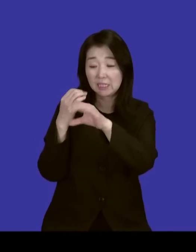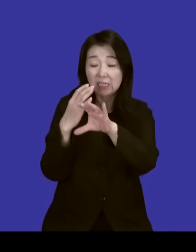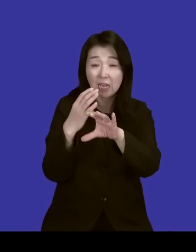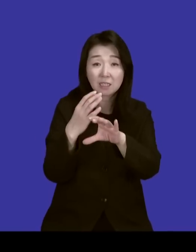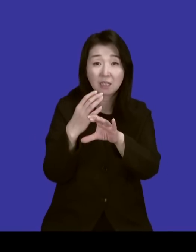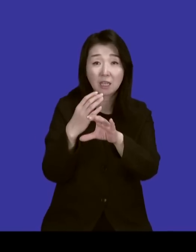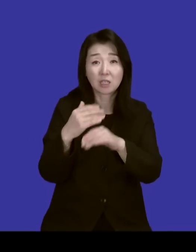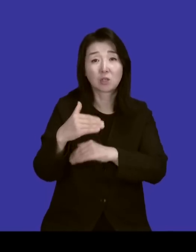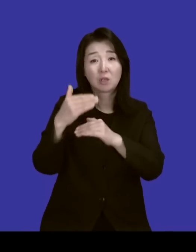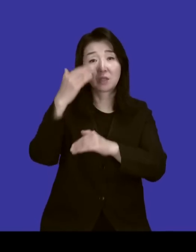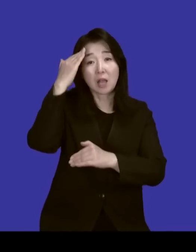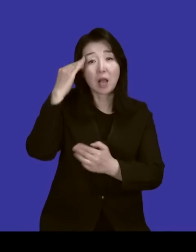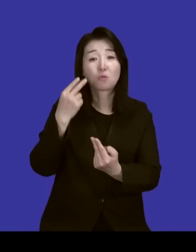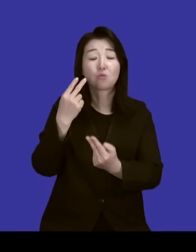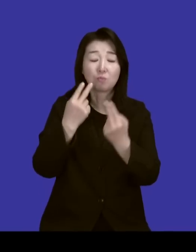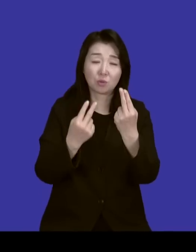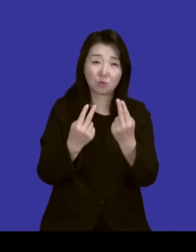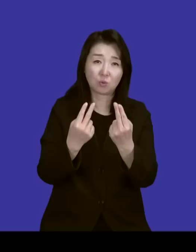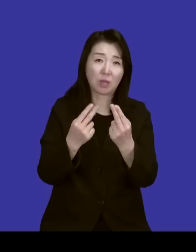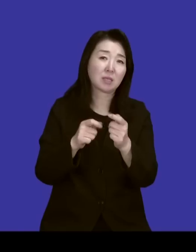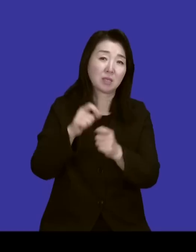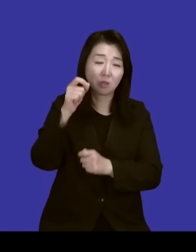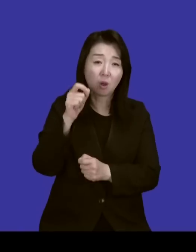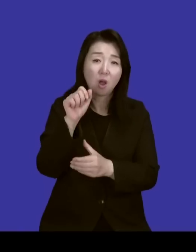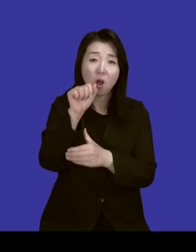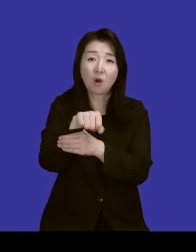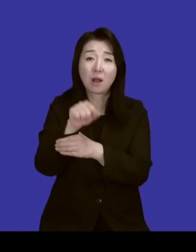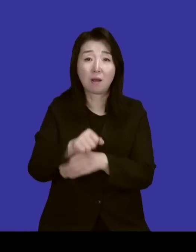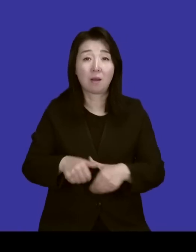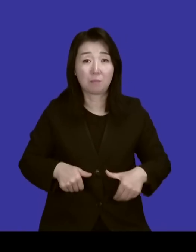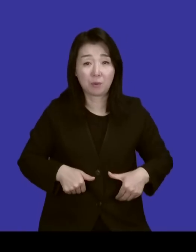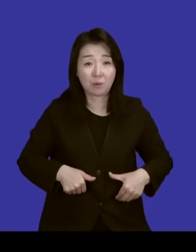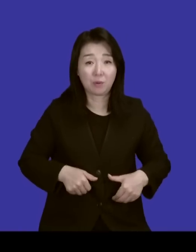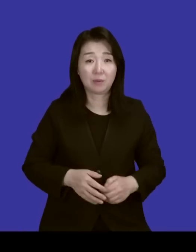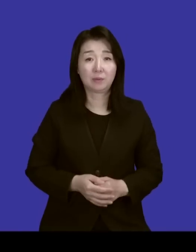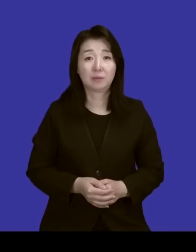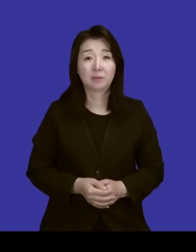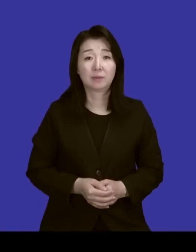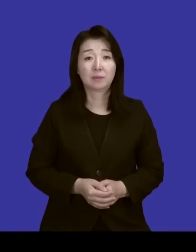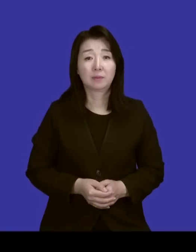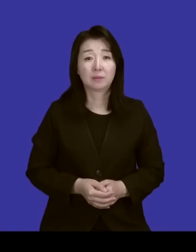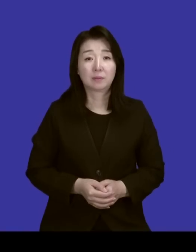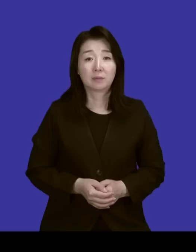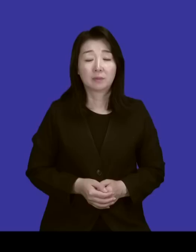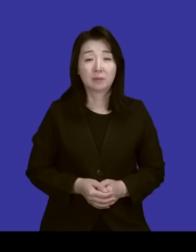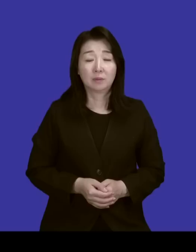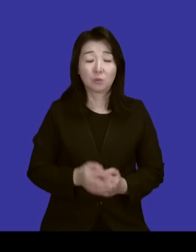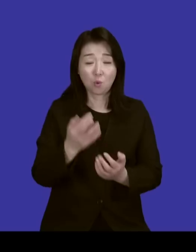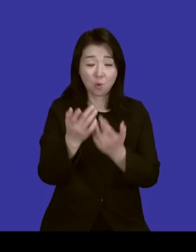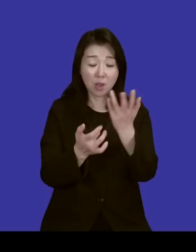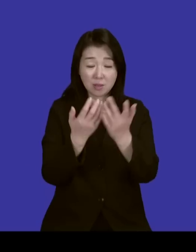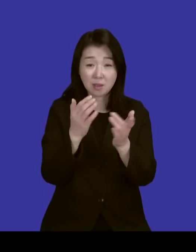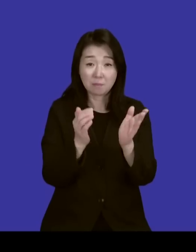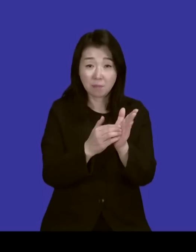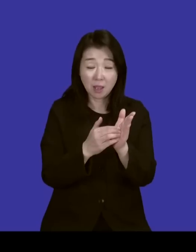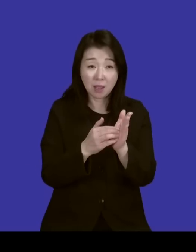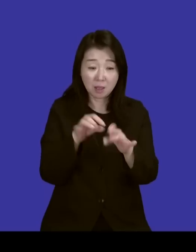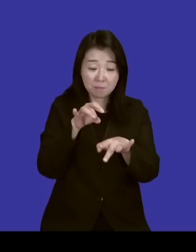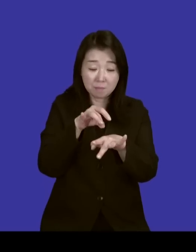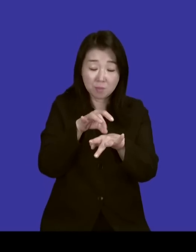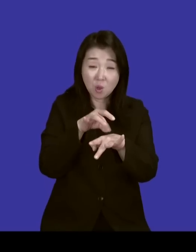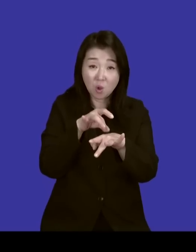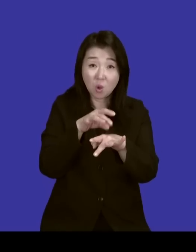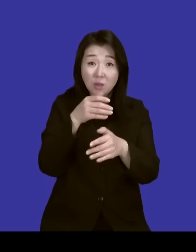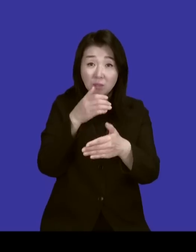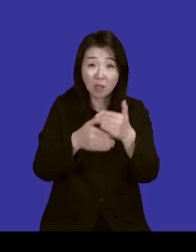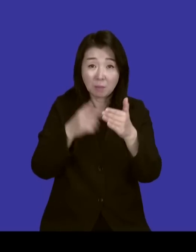길어요. 허락받고 그렇죠. 이렇게 하는데 또 이제 화장을 해서 그 유골은